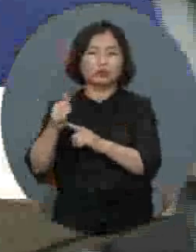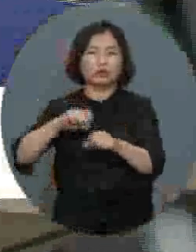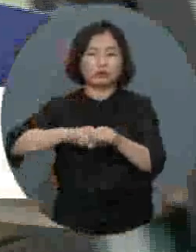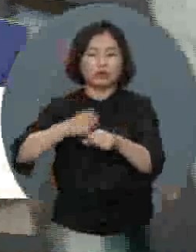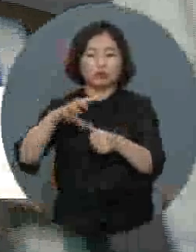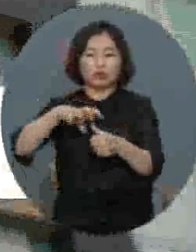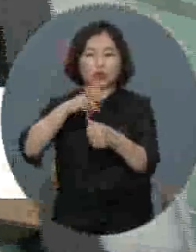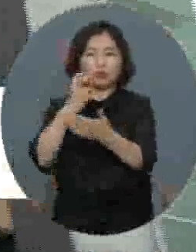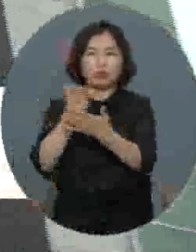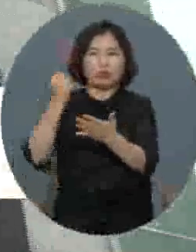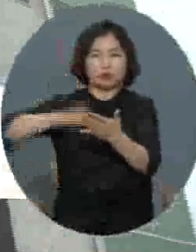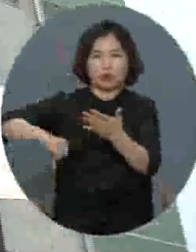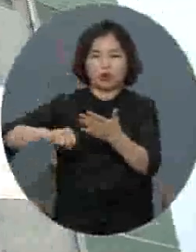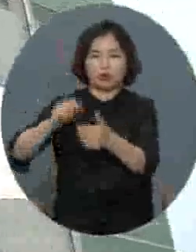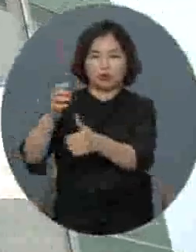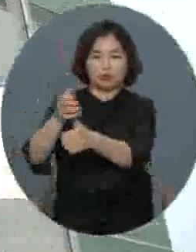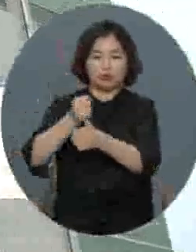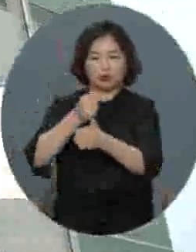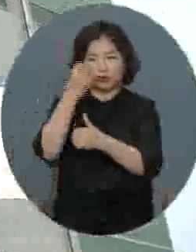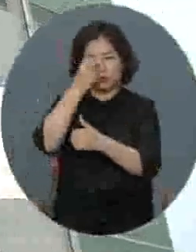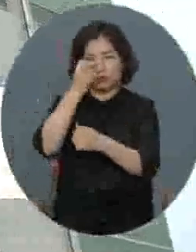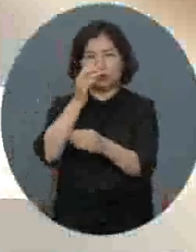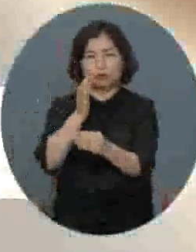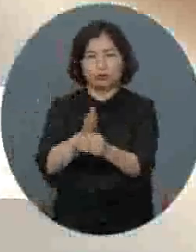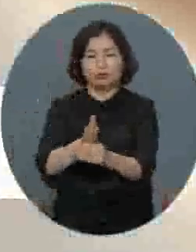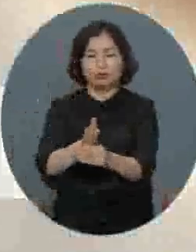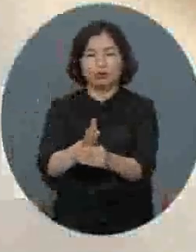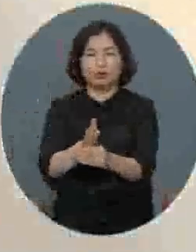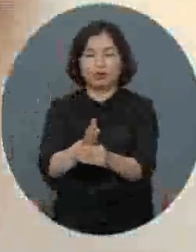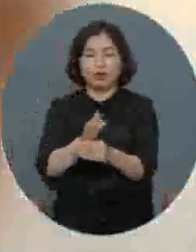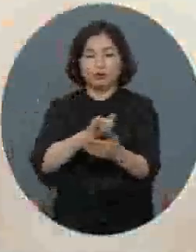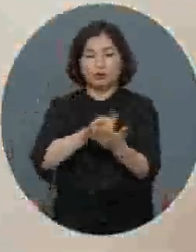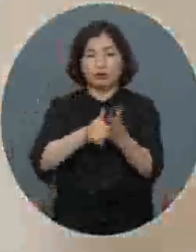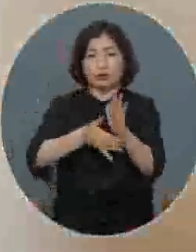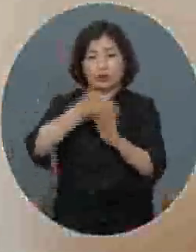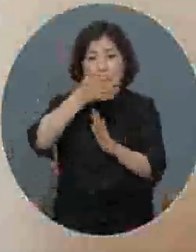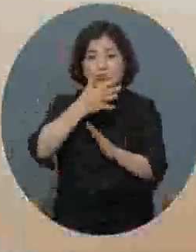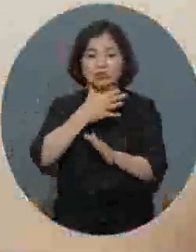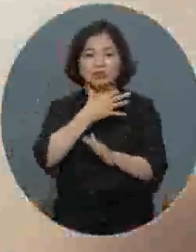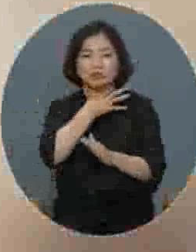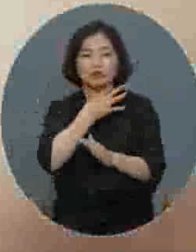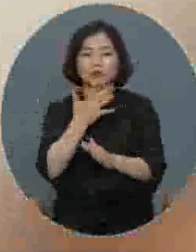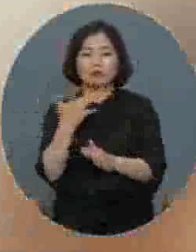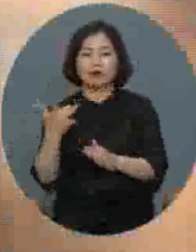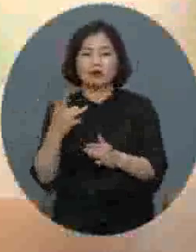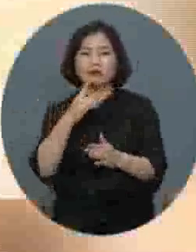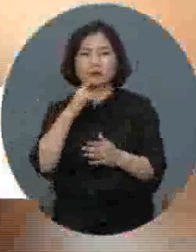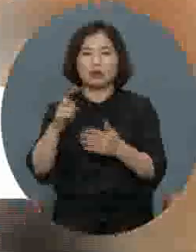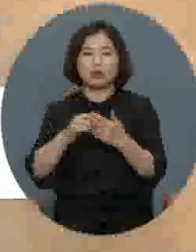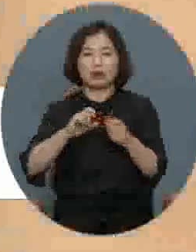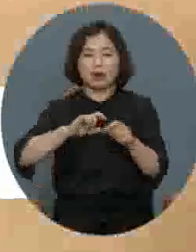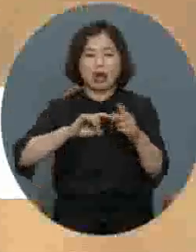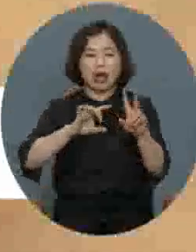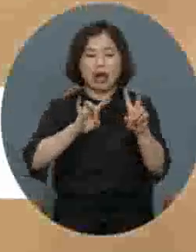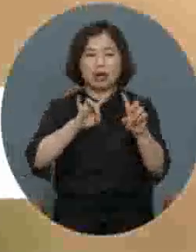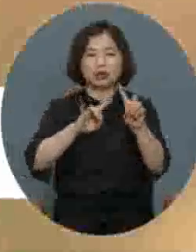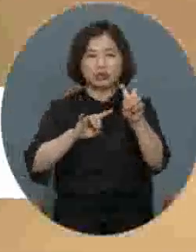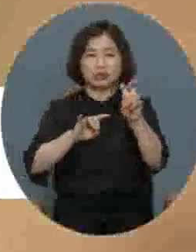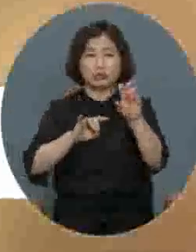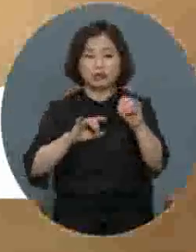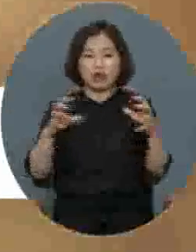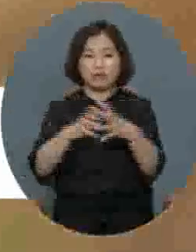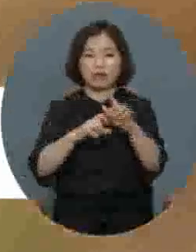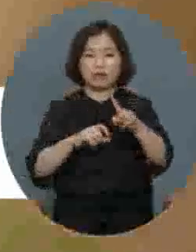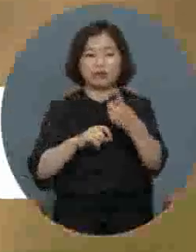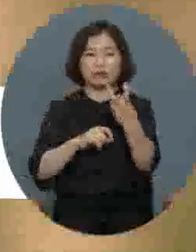동물보호법 위반 혐의 로 이 꺼내 수사 중입니다 은경 씨는 목줄 미착용 에 대해서만 마리 당 20만원 모두